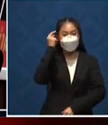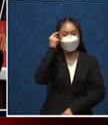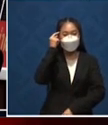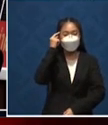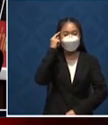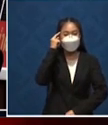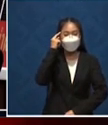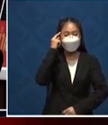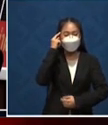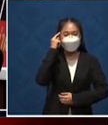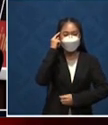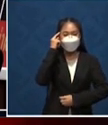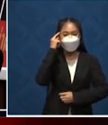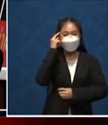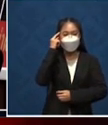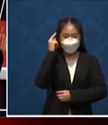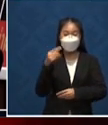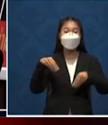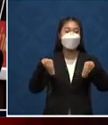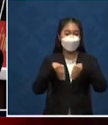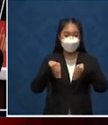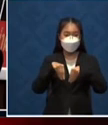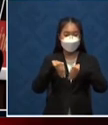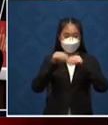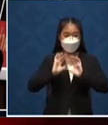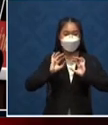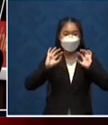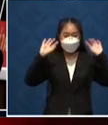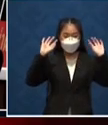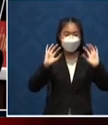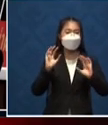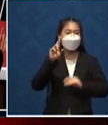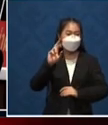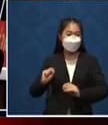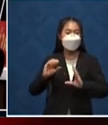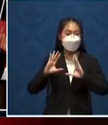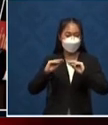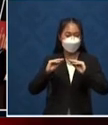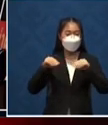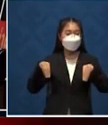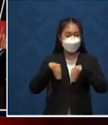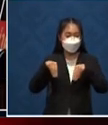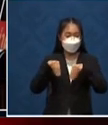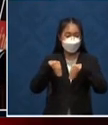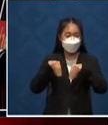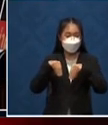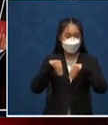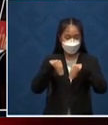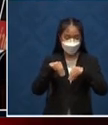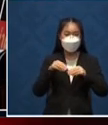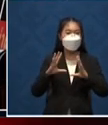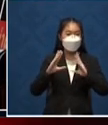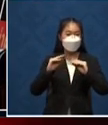โดยเฉพาะใกล้หมดวาระสมัยประชุมจะหมดอายุของสภาผู้แทนราษฎ